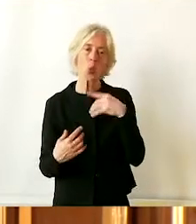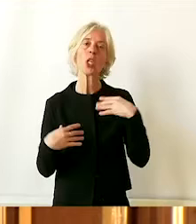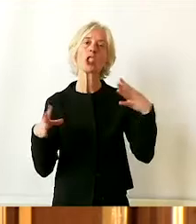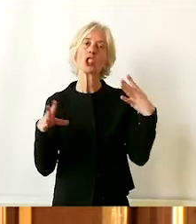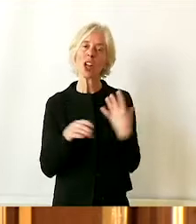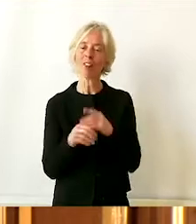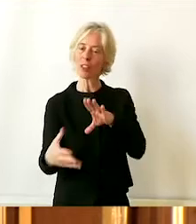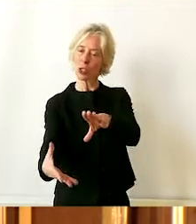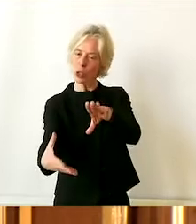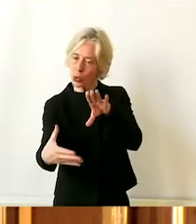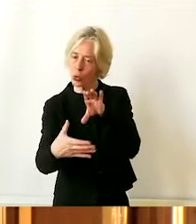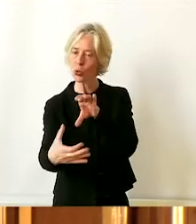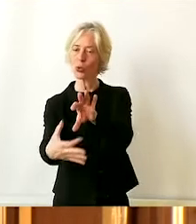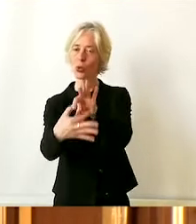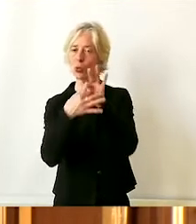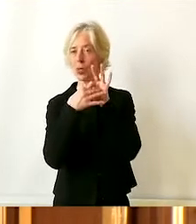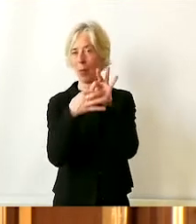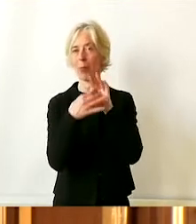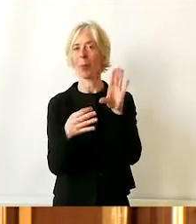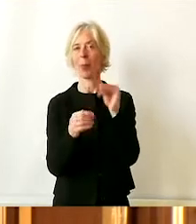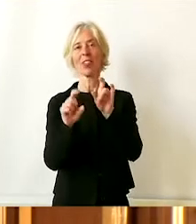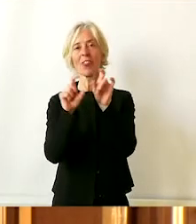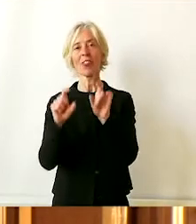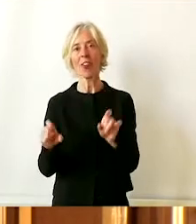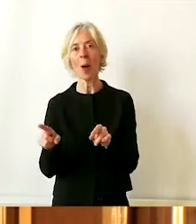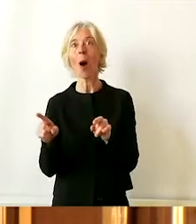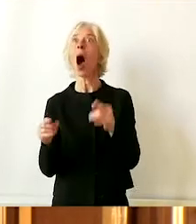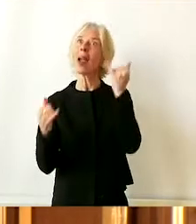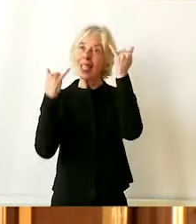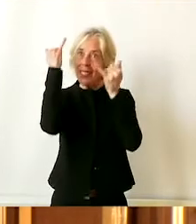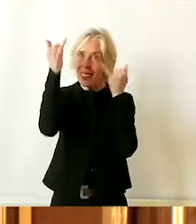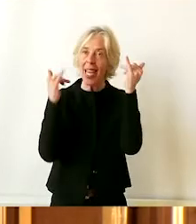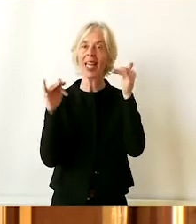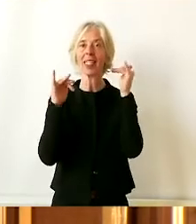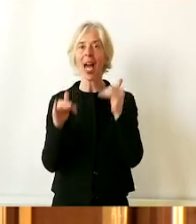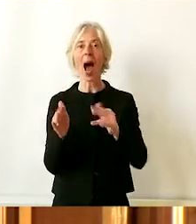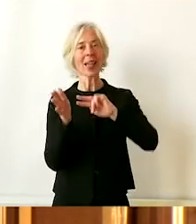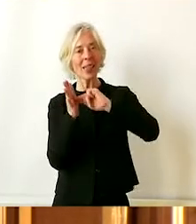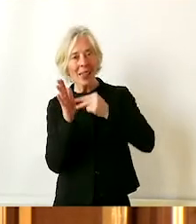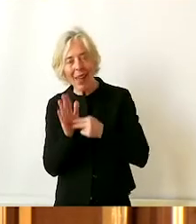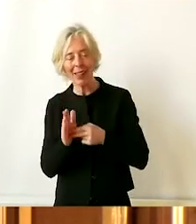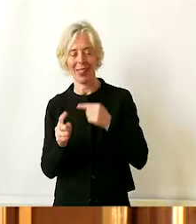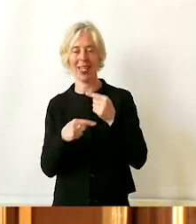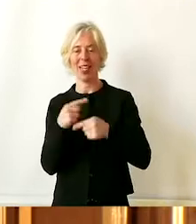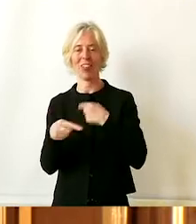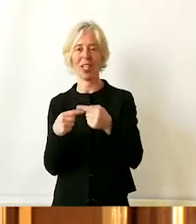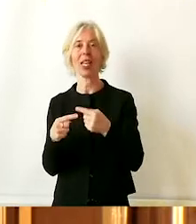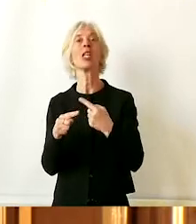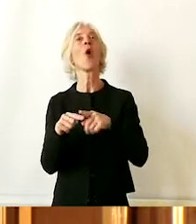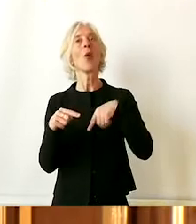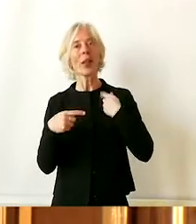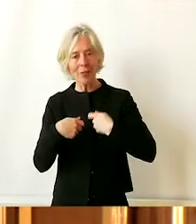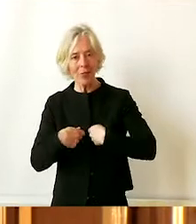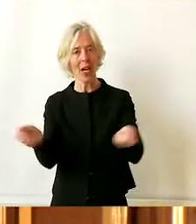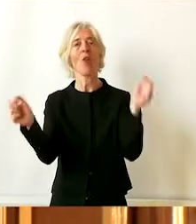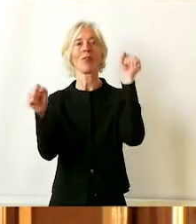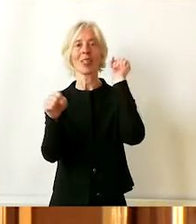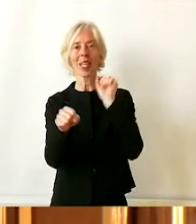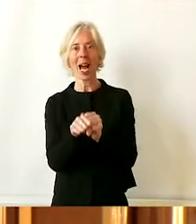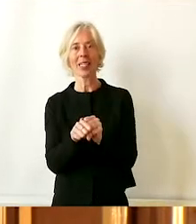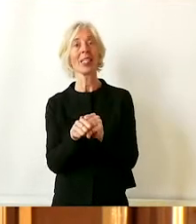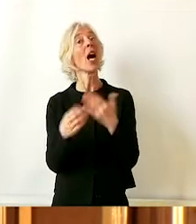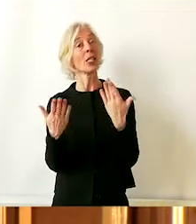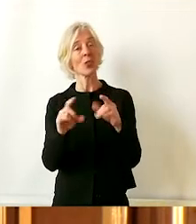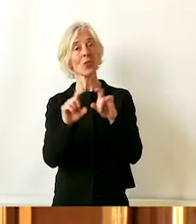visionär denken, die Innovationen und Technologien entwickeln und zur Marktreife bringen und am Ende ihren Beitrag leisten, dass